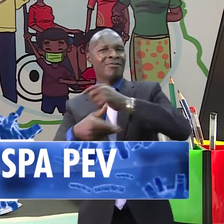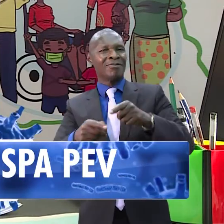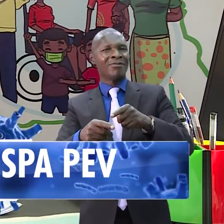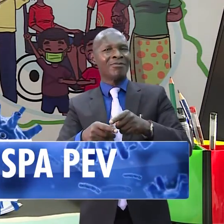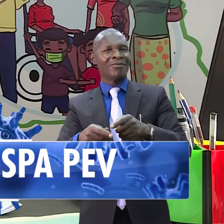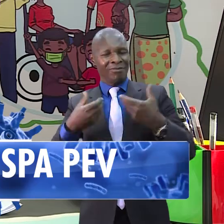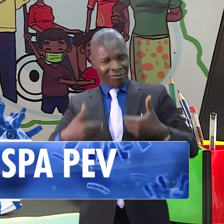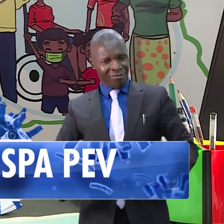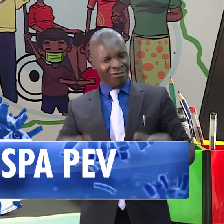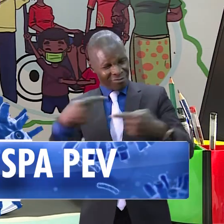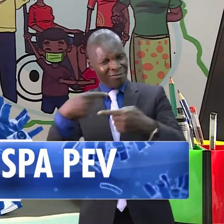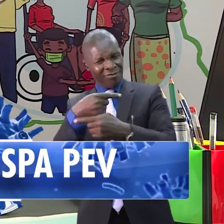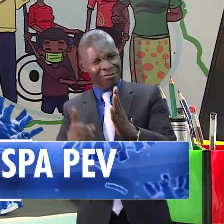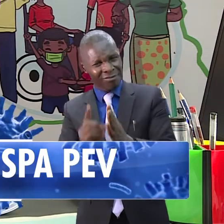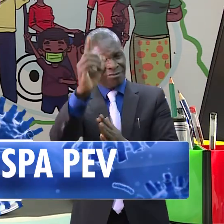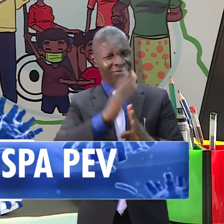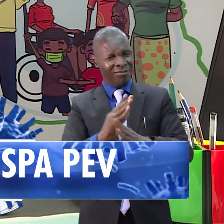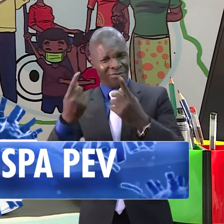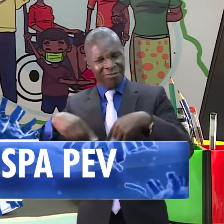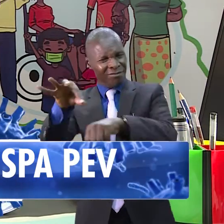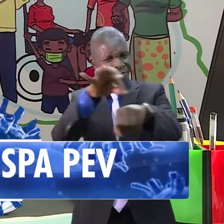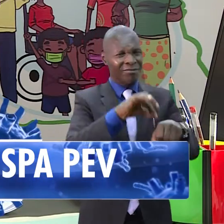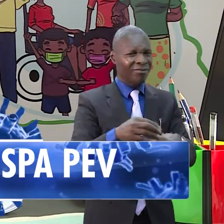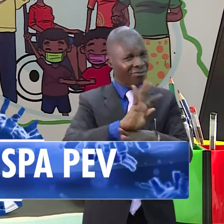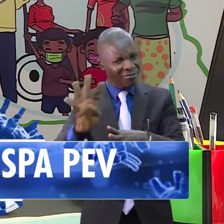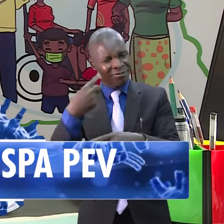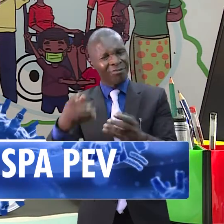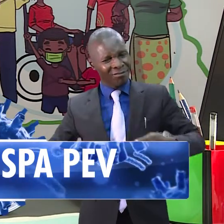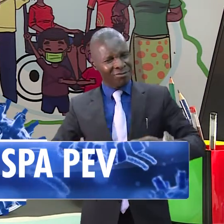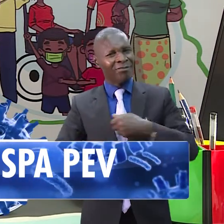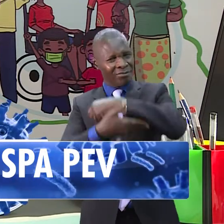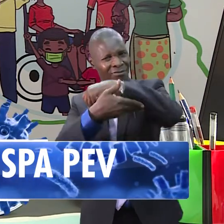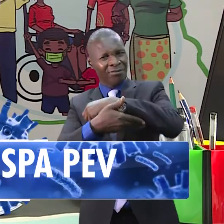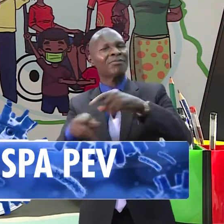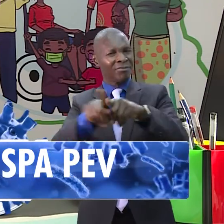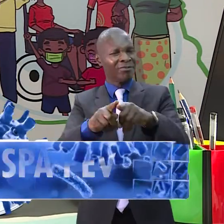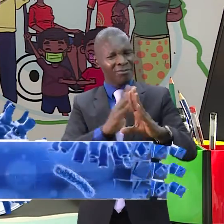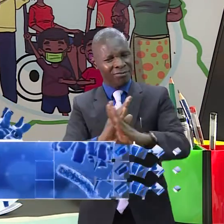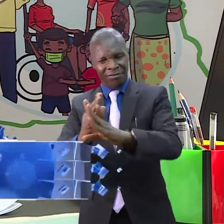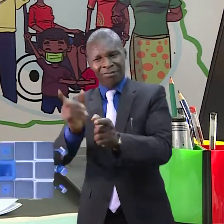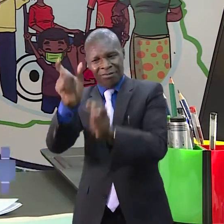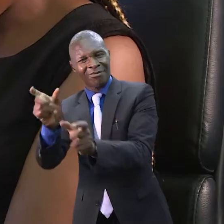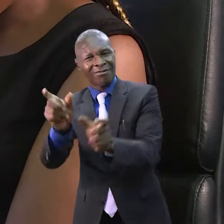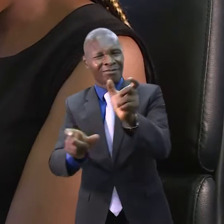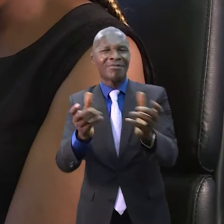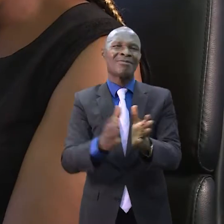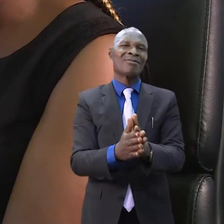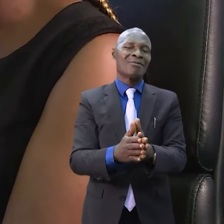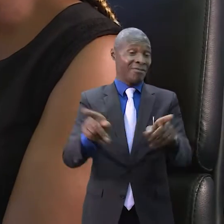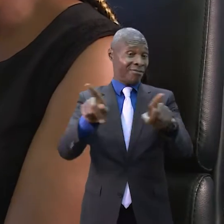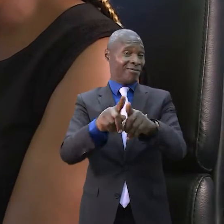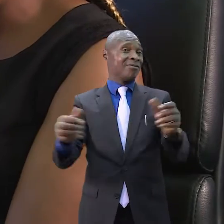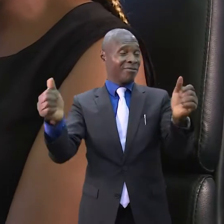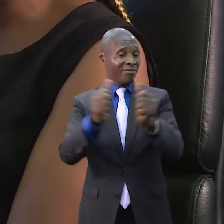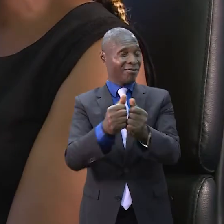qui nous protègent contre cette maladie et ses conséquences. Ça nous aide aussi à protéger ceux qui sont tout autour de nous. Même avec